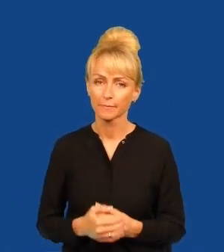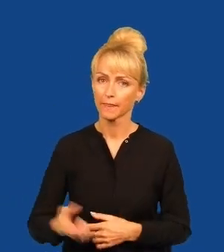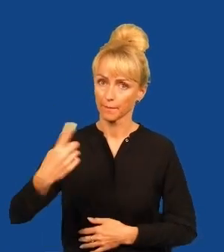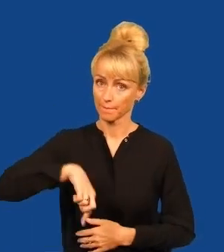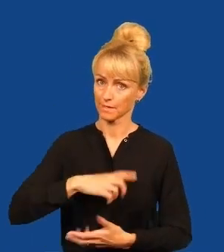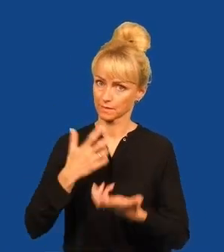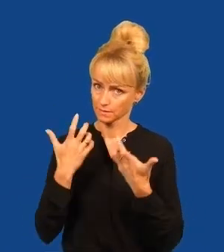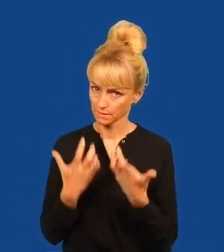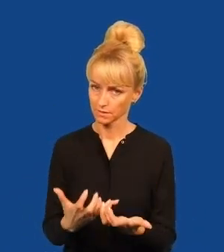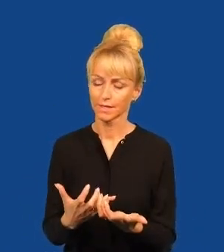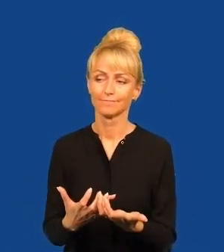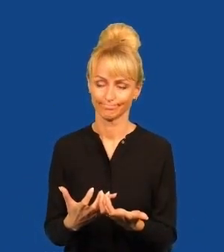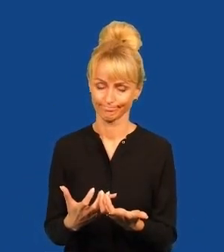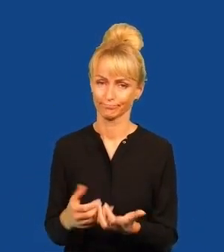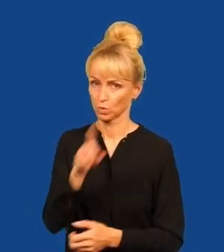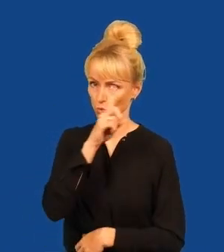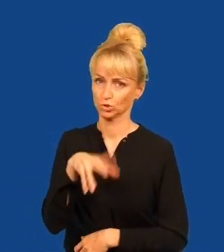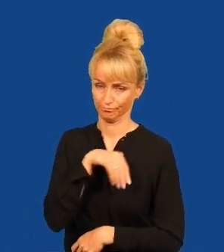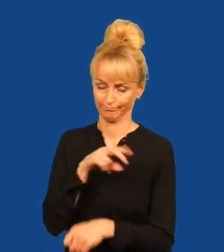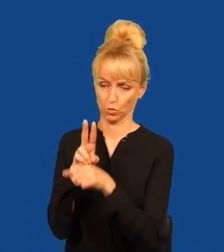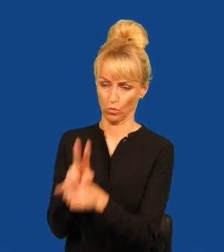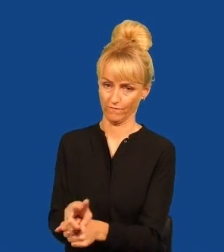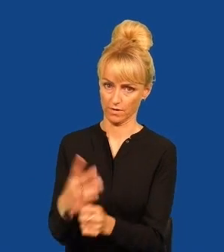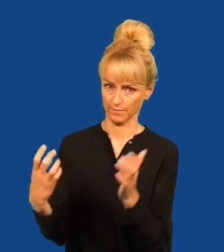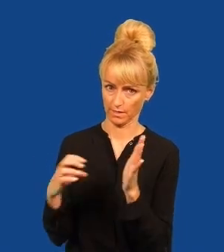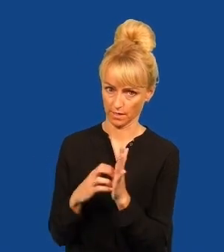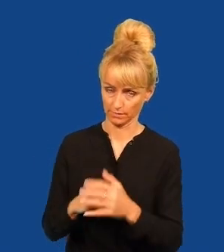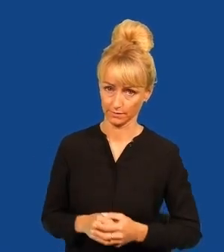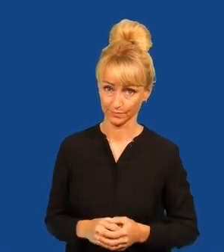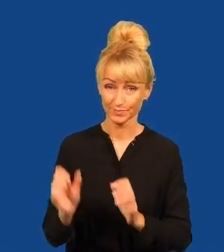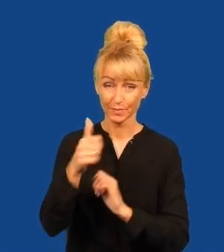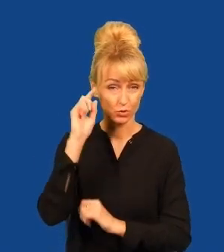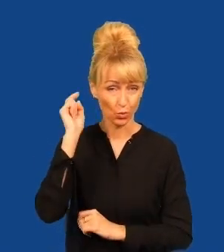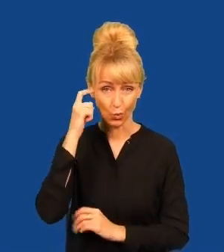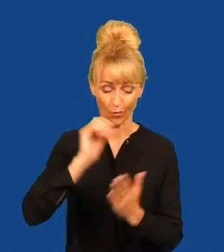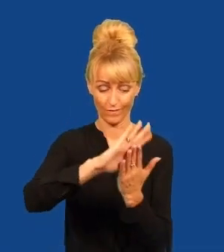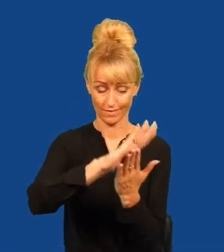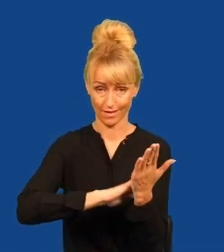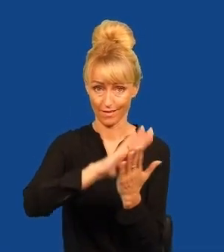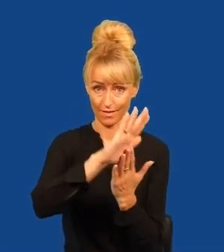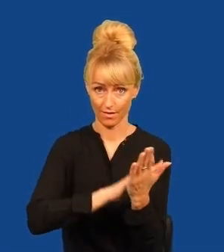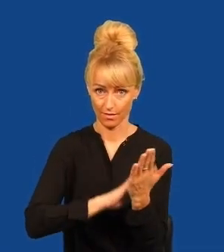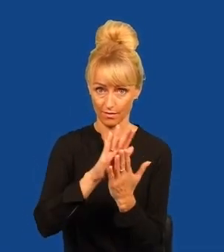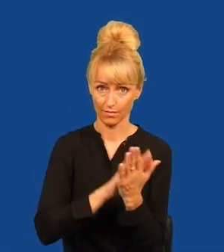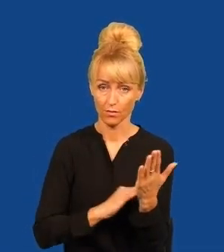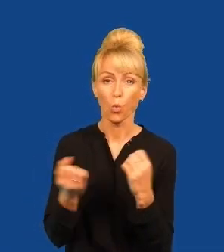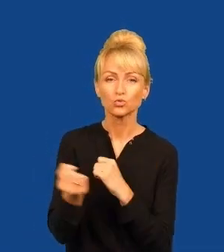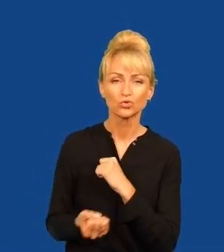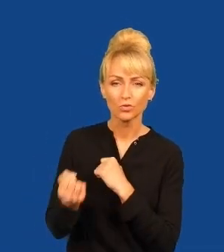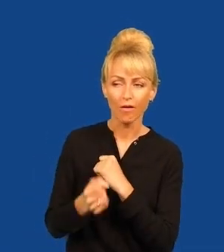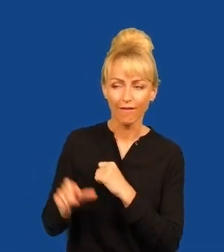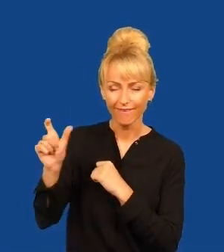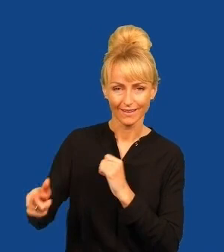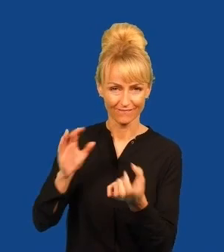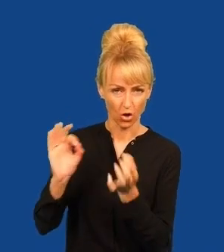zaufania? Pierwsza rzecz to onboarding. Gdybyśmy tutaj użytkownika stracili, a wiemy, że czasami mamy takie doświadczenie, wchodzimy